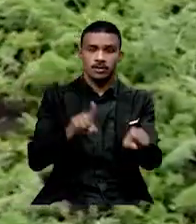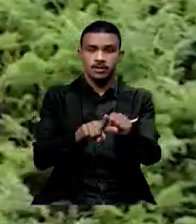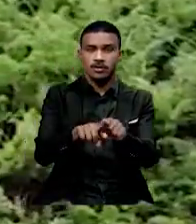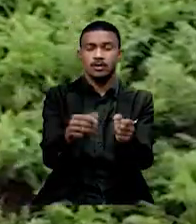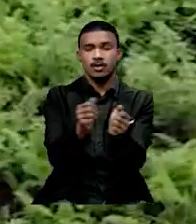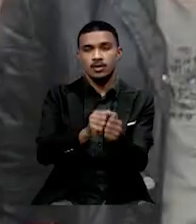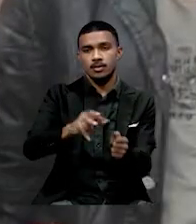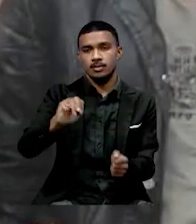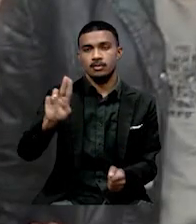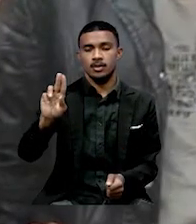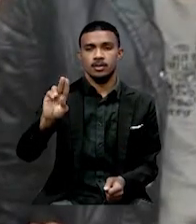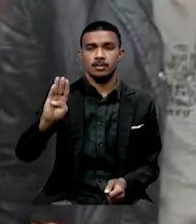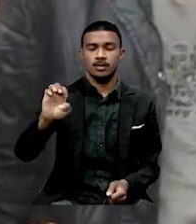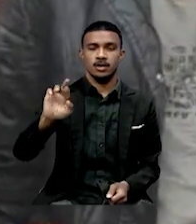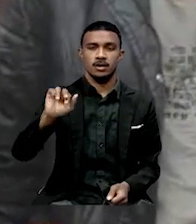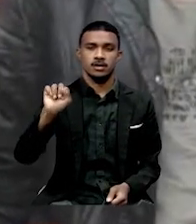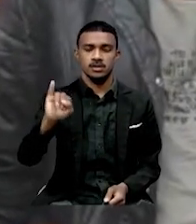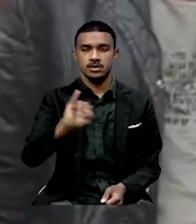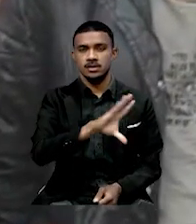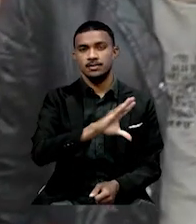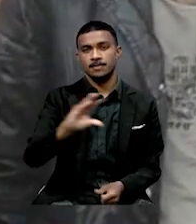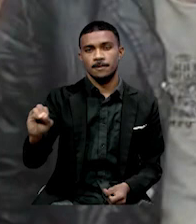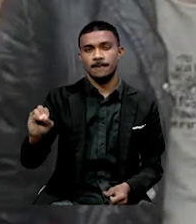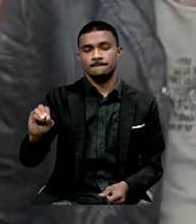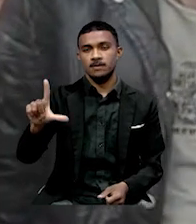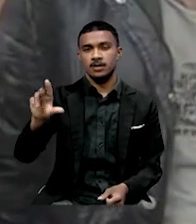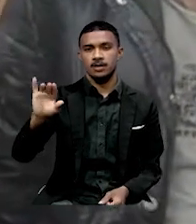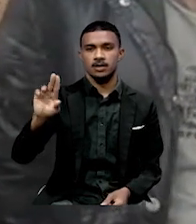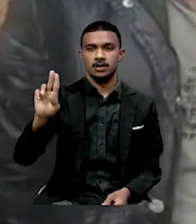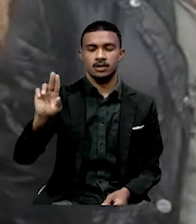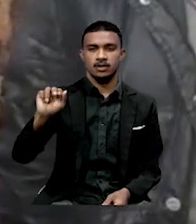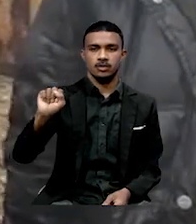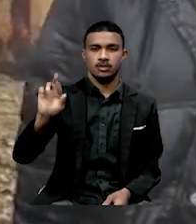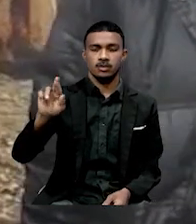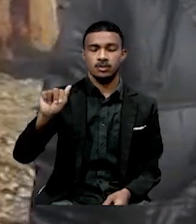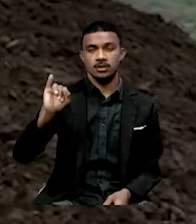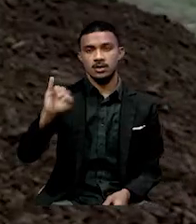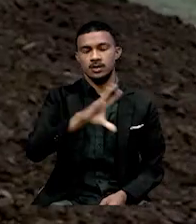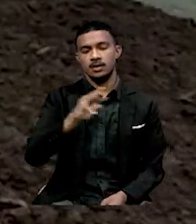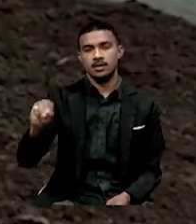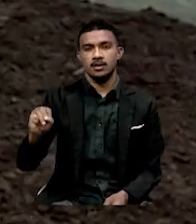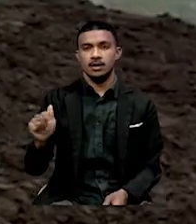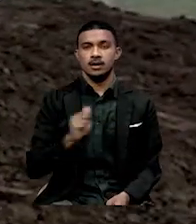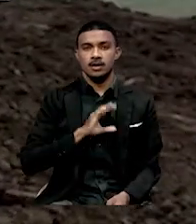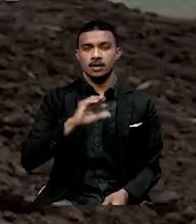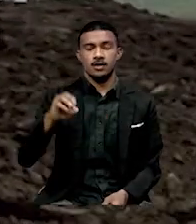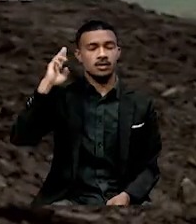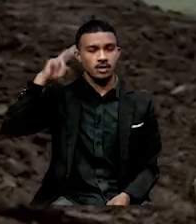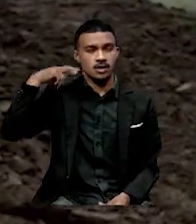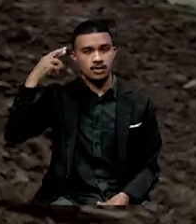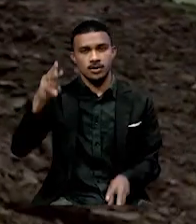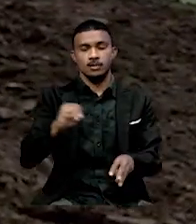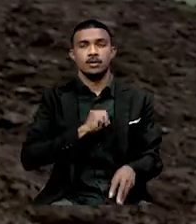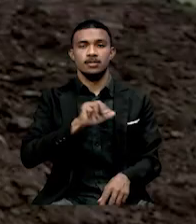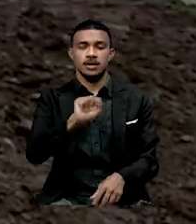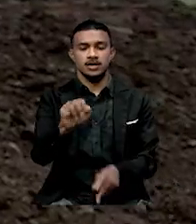bisi fatin maka idabe. Lurai e liga ho post administratif hatu beliko. Baradio komunidade mau loko mau bisi